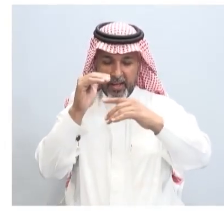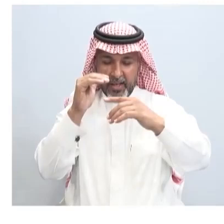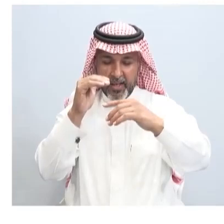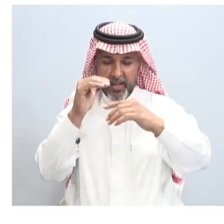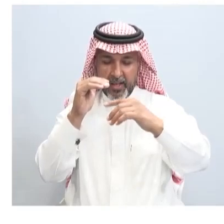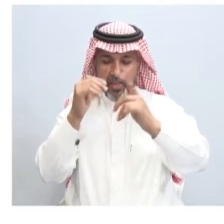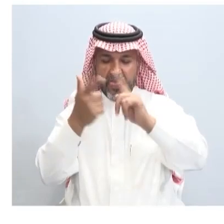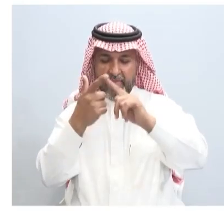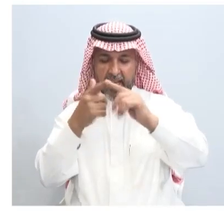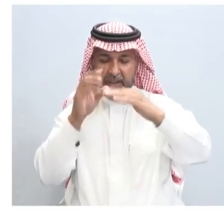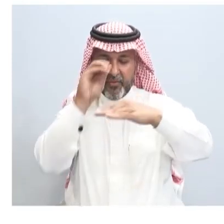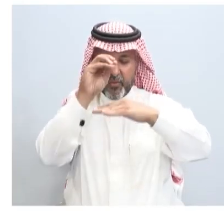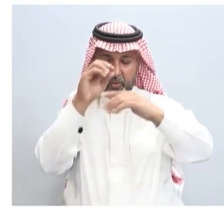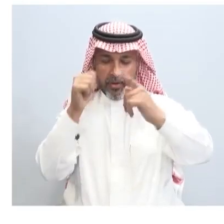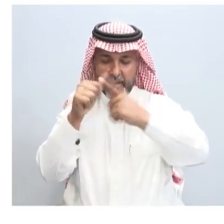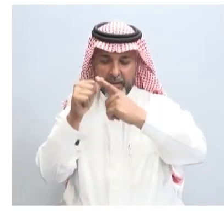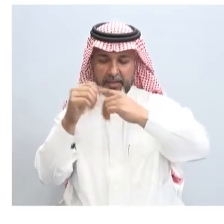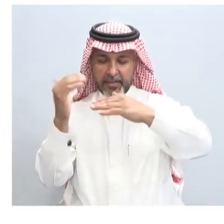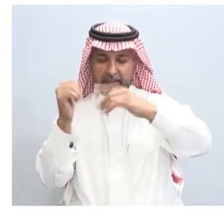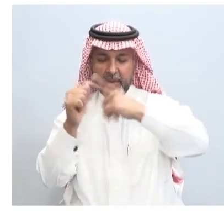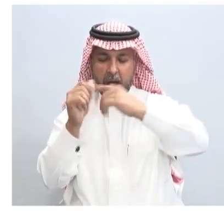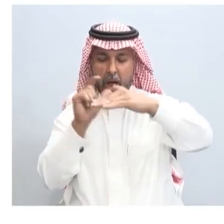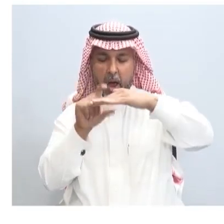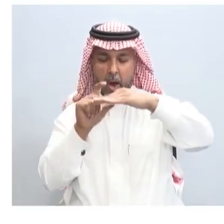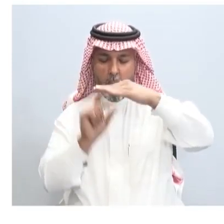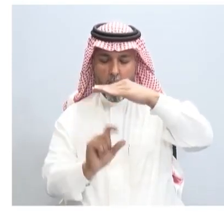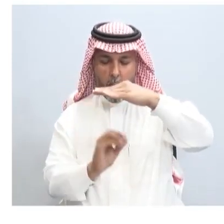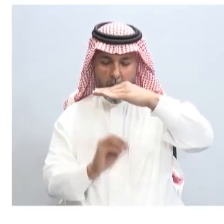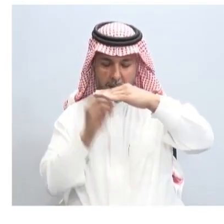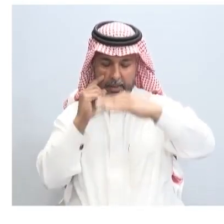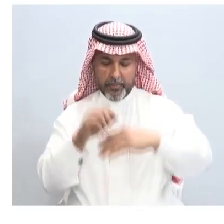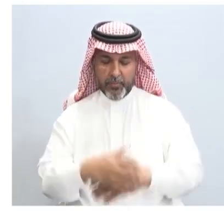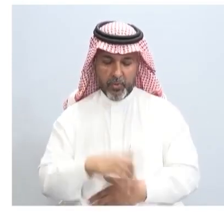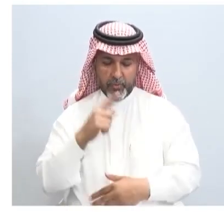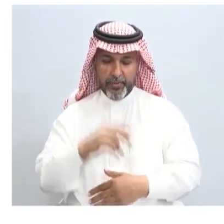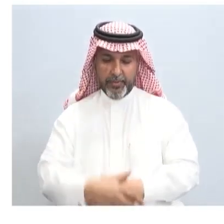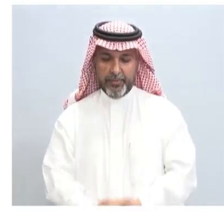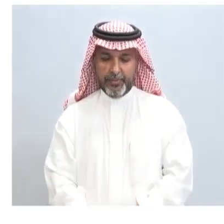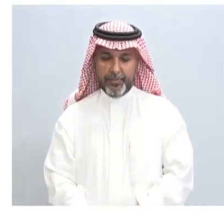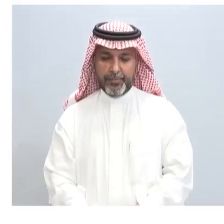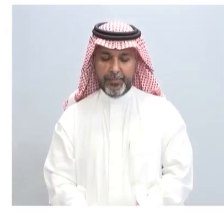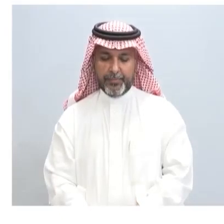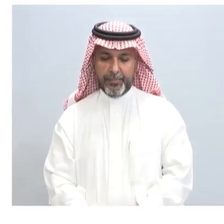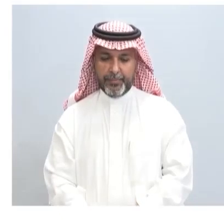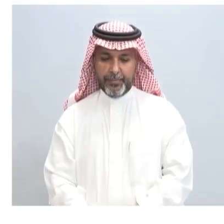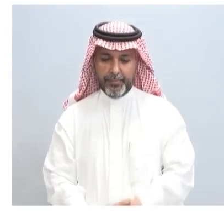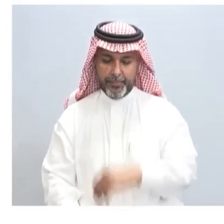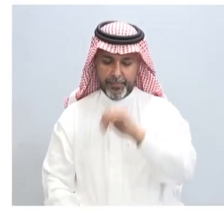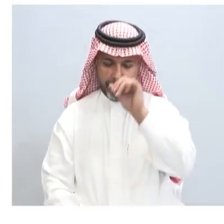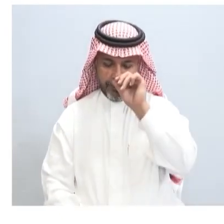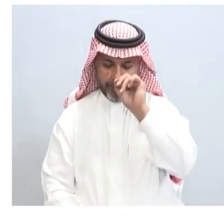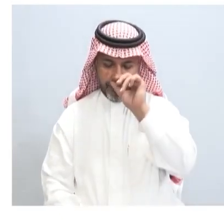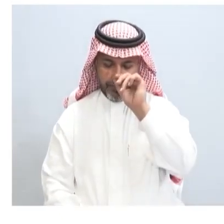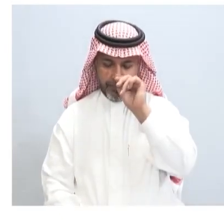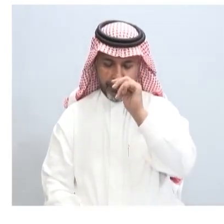الحادثه على عناصر فضاء العينه دائما الاحتمال يكون عناصر الحادثه على